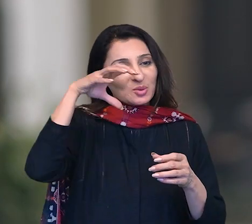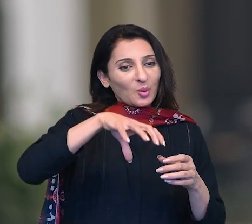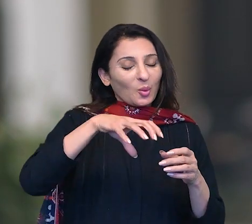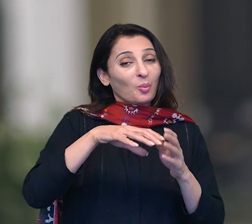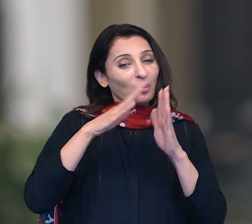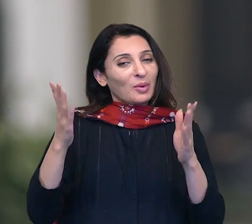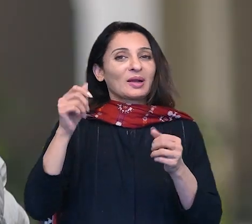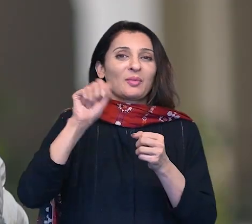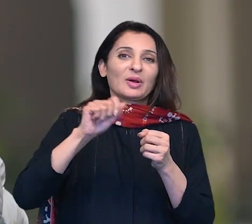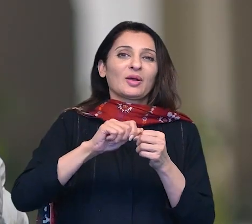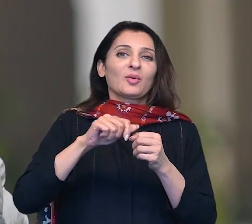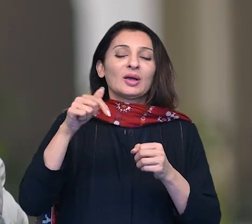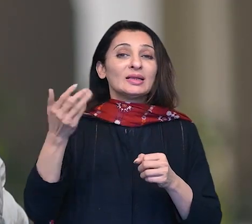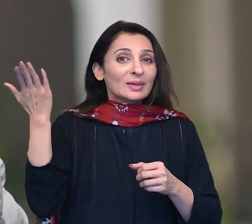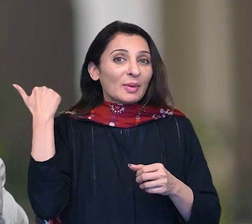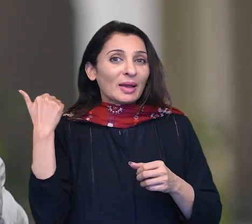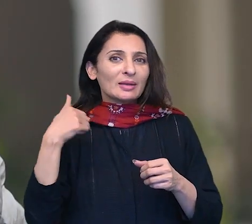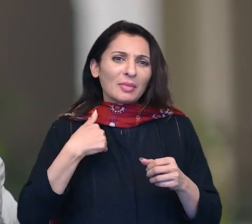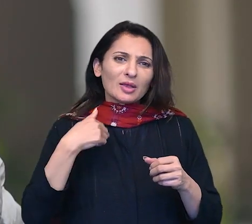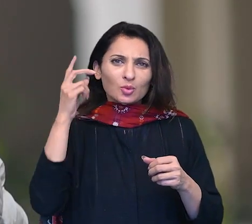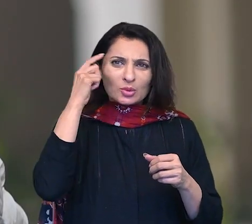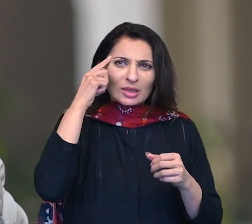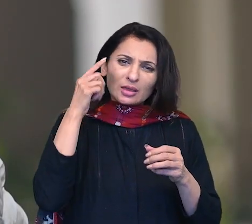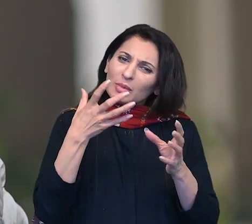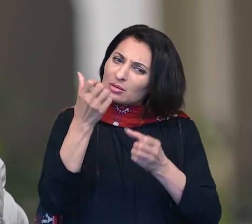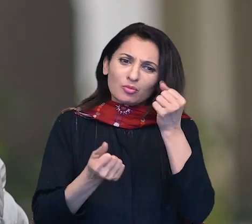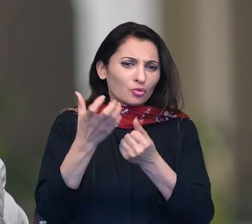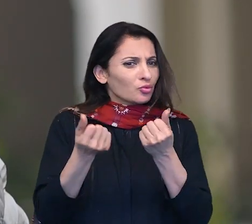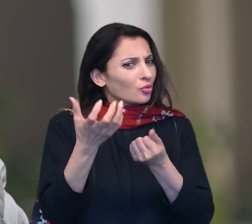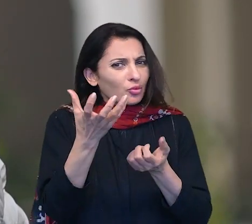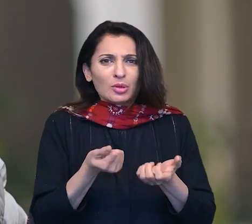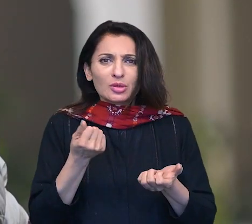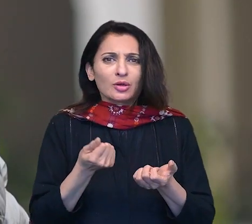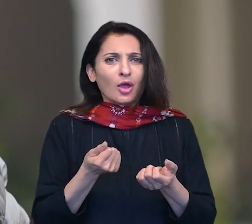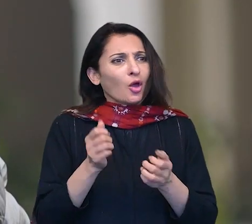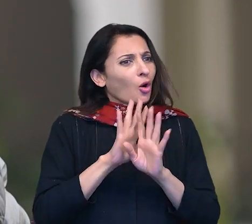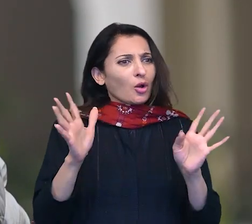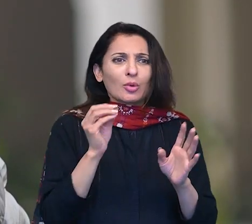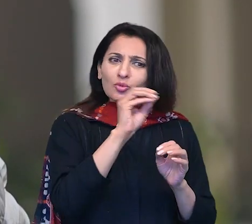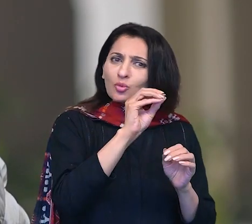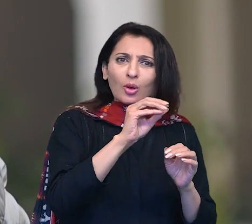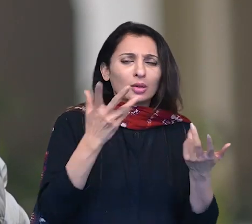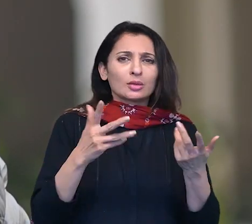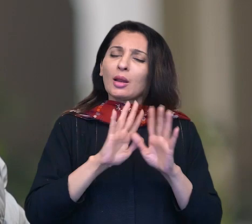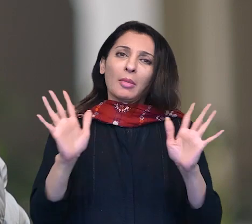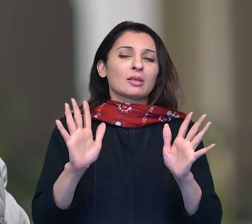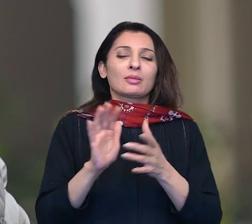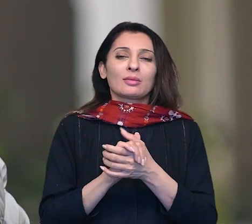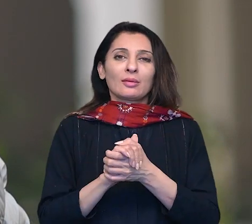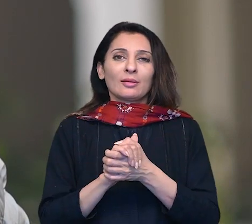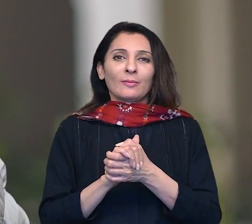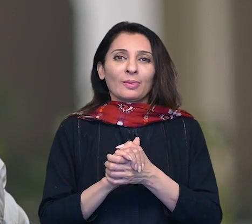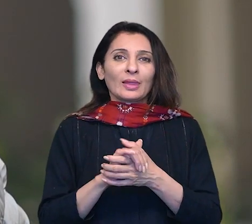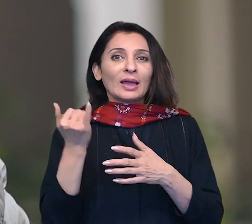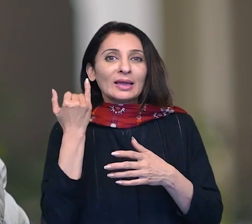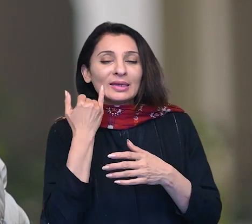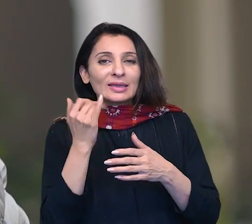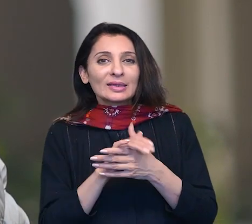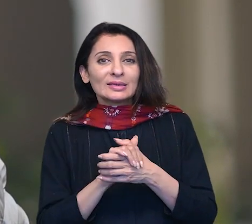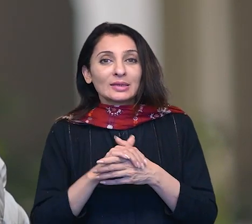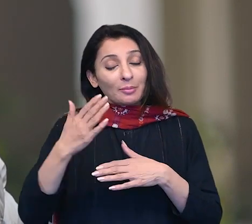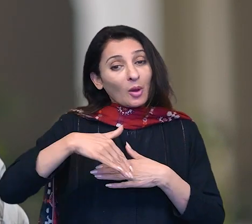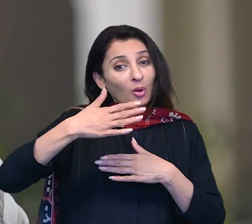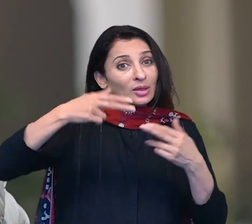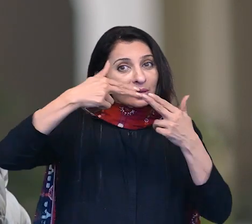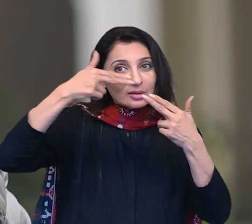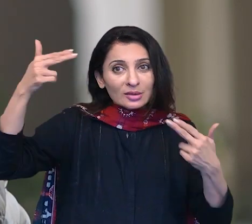farm in Pakistan. जब मैं आया था तो मुझे लगता था कि भाई सिर्फ मिल्किंग होनी है और फीडिंग करवानी है जानवरों